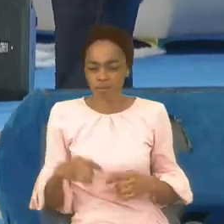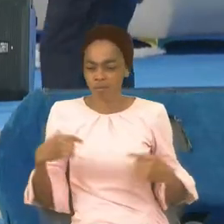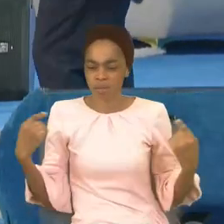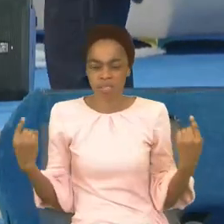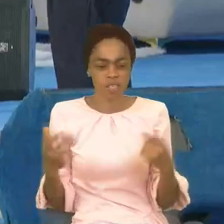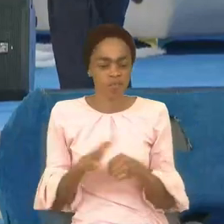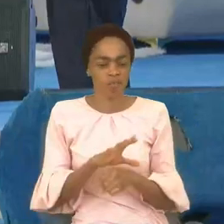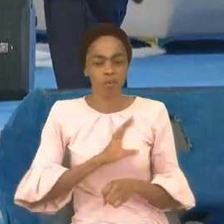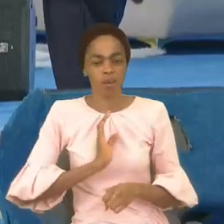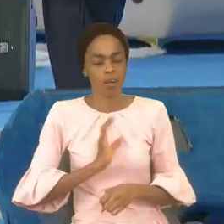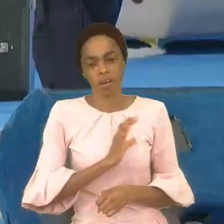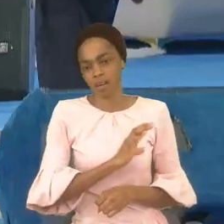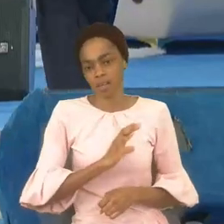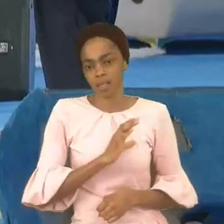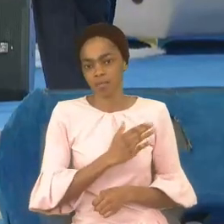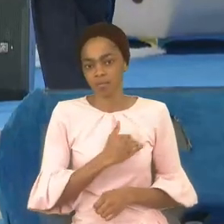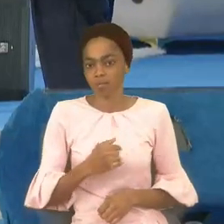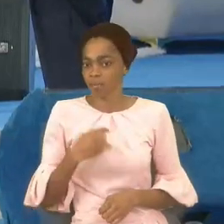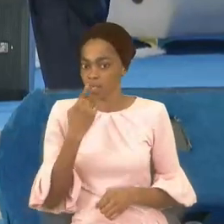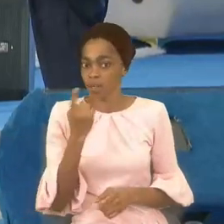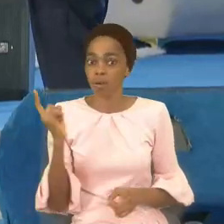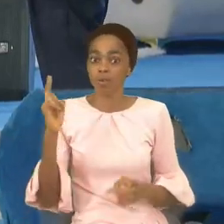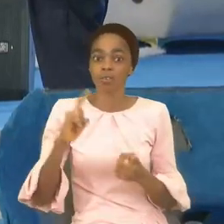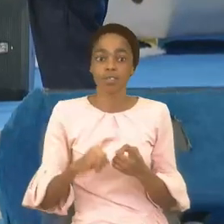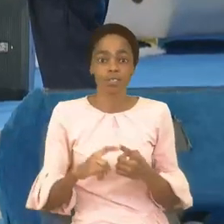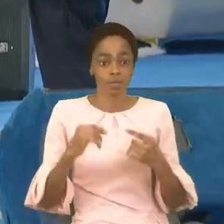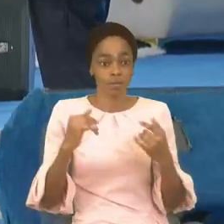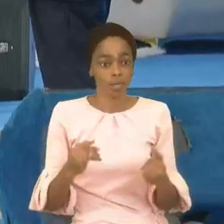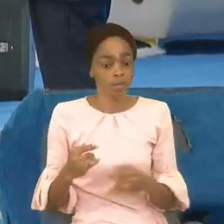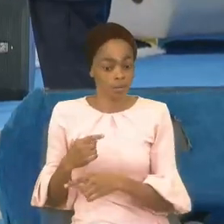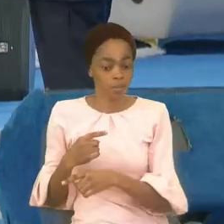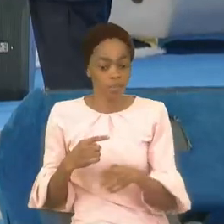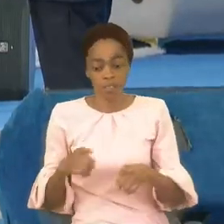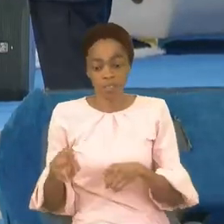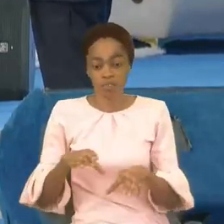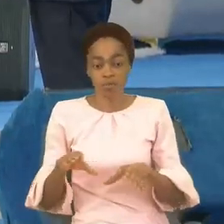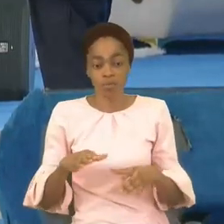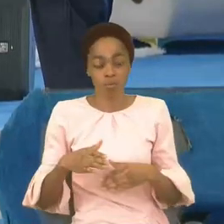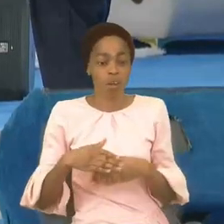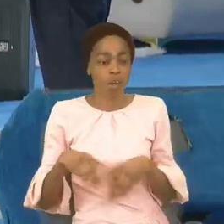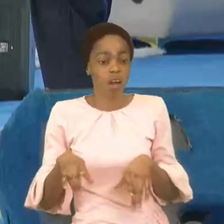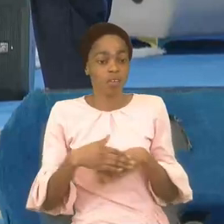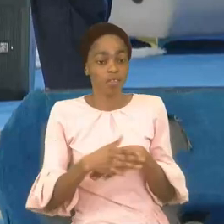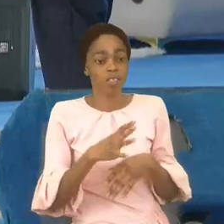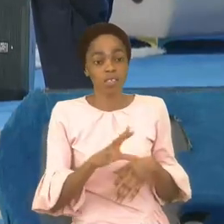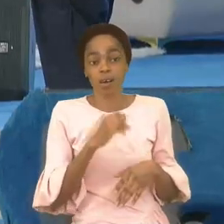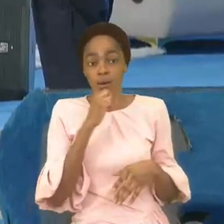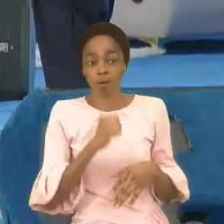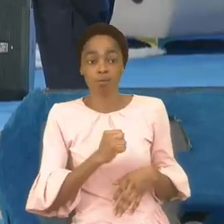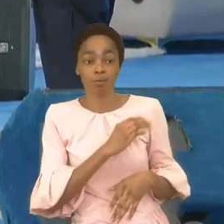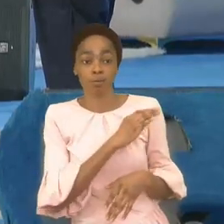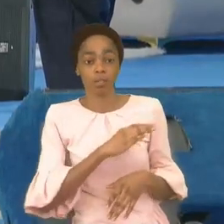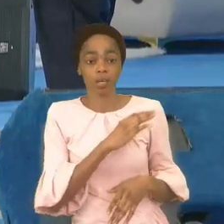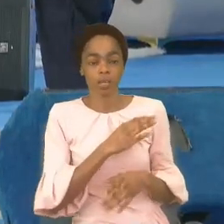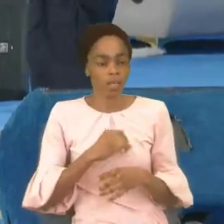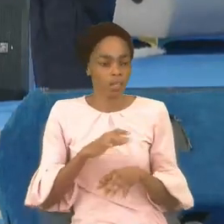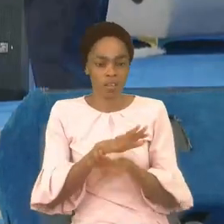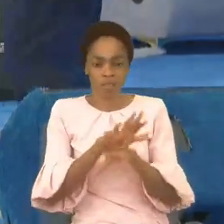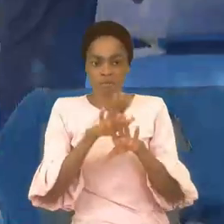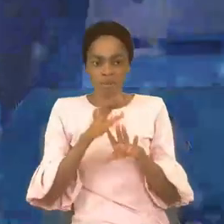caractère dépravé. Jusqu'à ce jour, ils suivent leur premier usage. Ils ne craignent point l'Éternel.